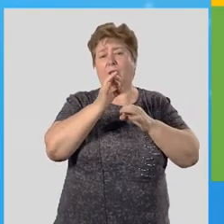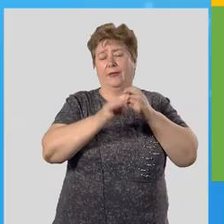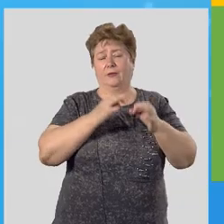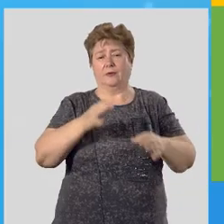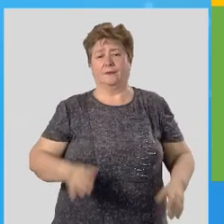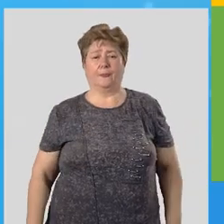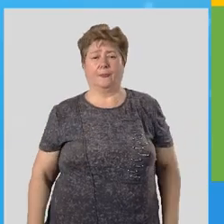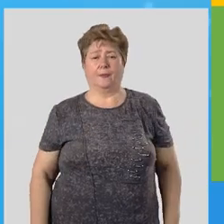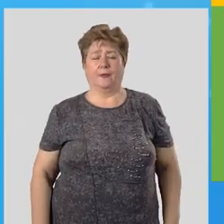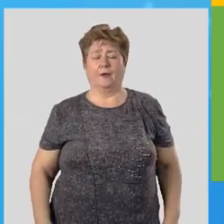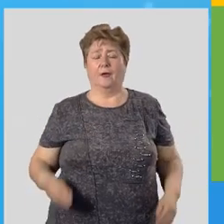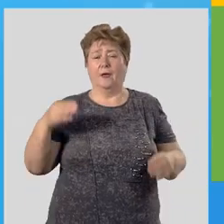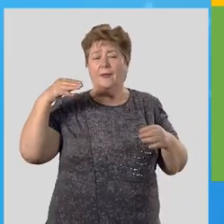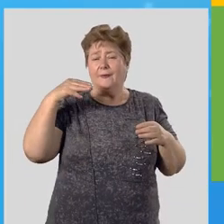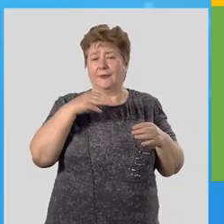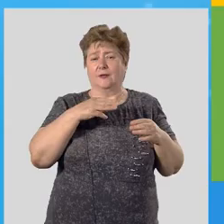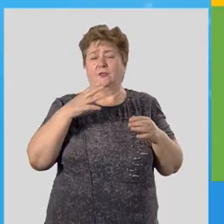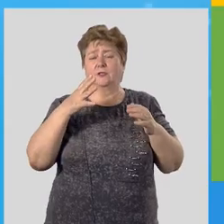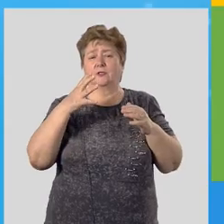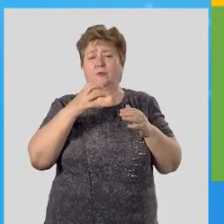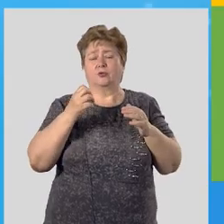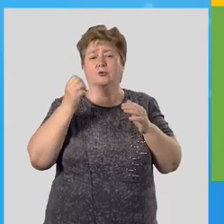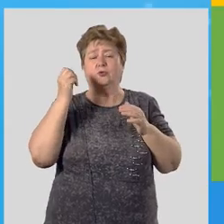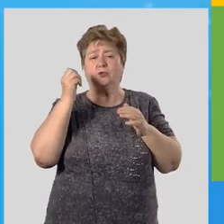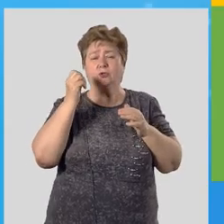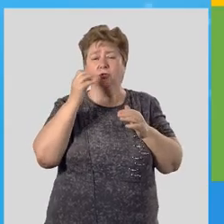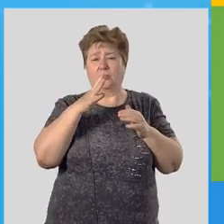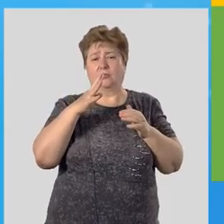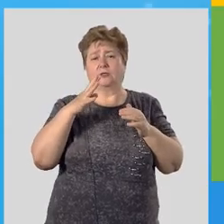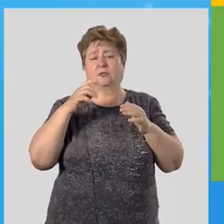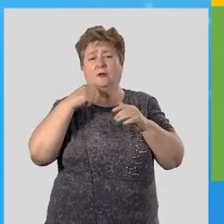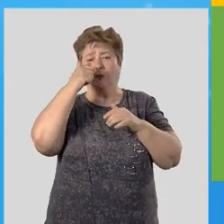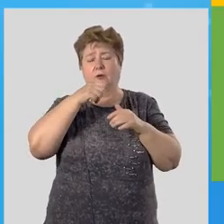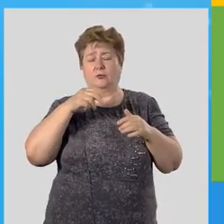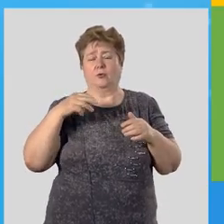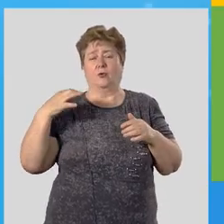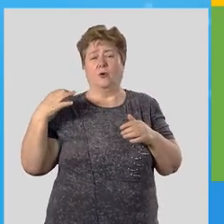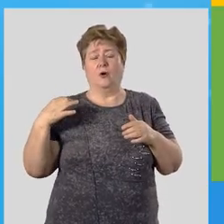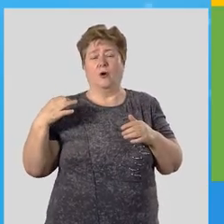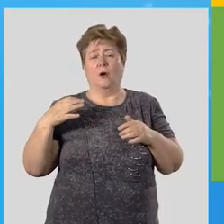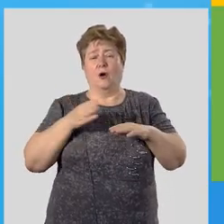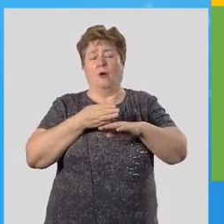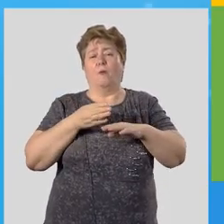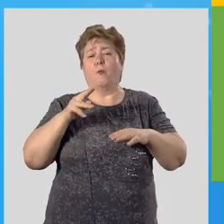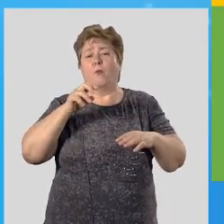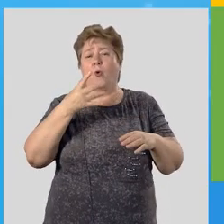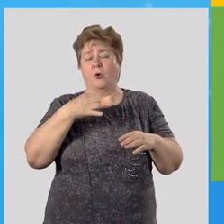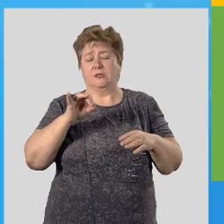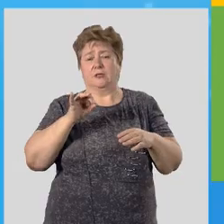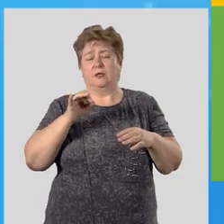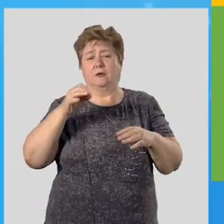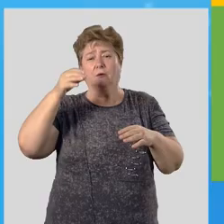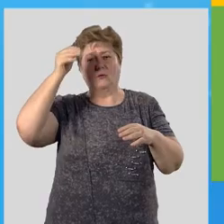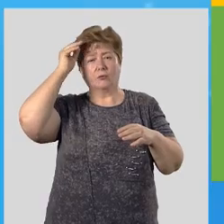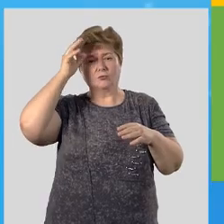В 1514 году польский священник Николай